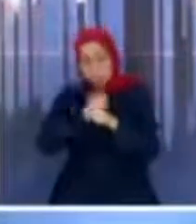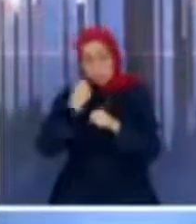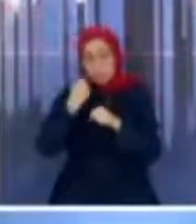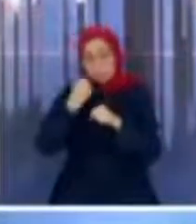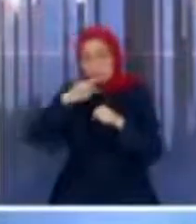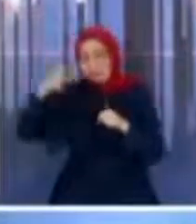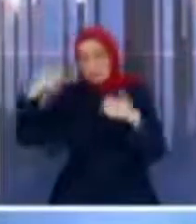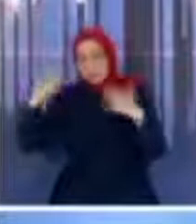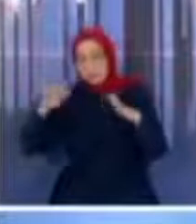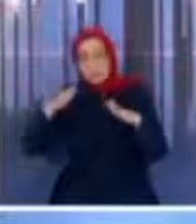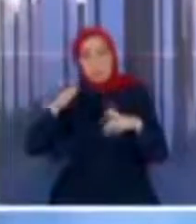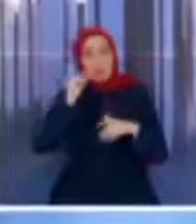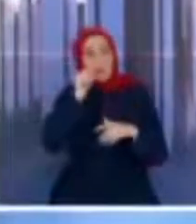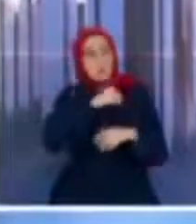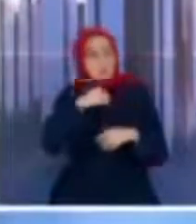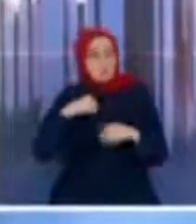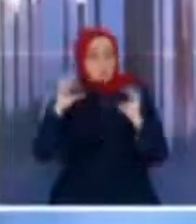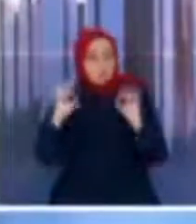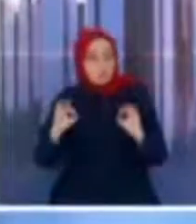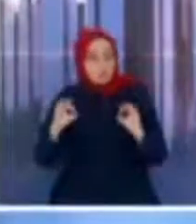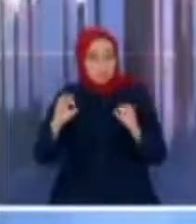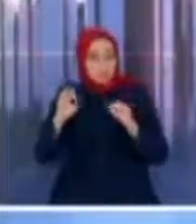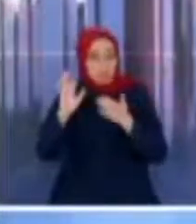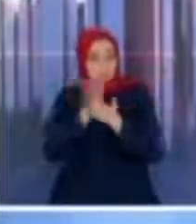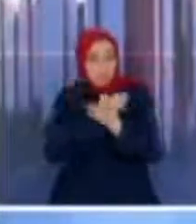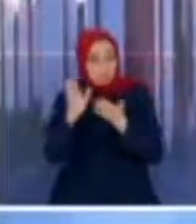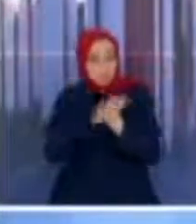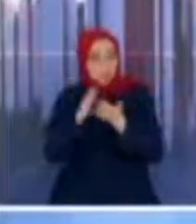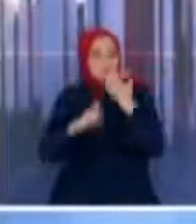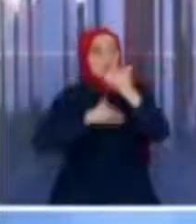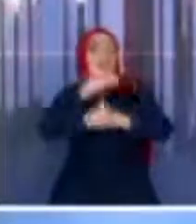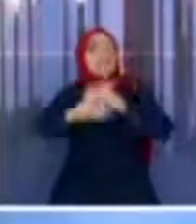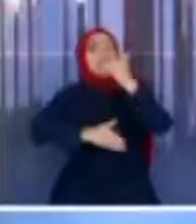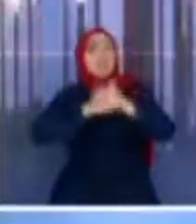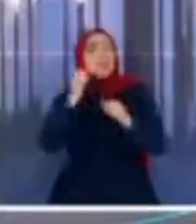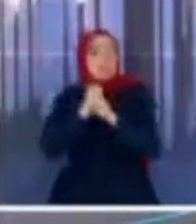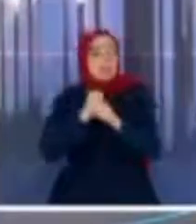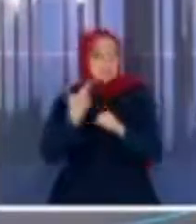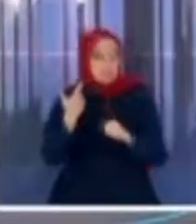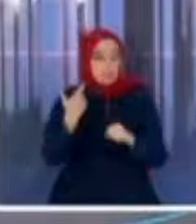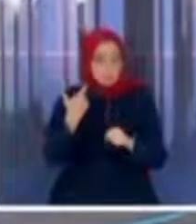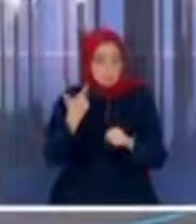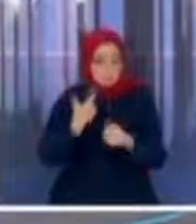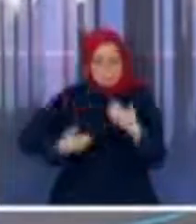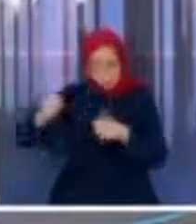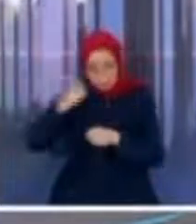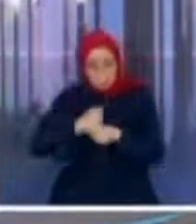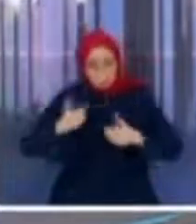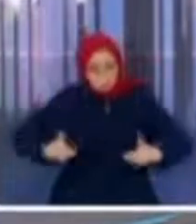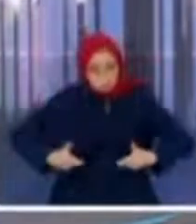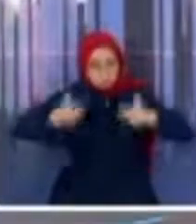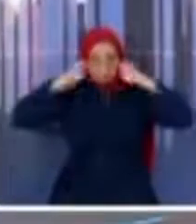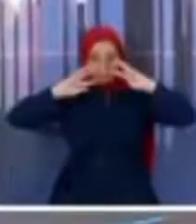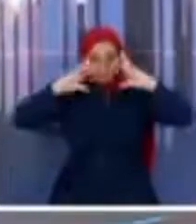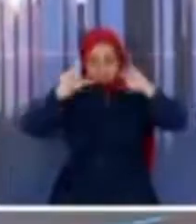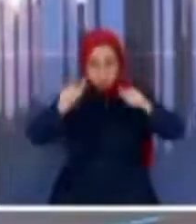الدكتور انه يحب مشروع انه الجدوى نتاعو متواصله وعلى مدار الساعه وعلى طول. جاوبوا بالحق على خاطر سؤال مهم. سؤال